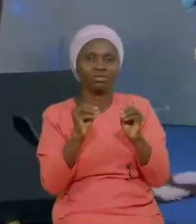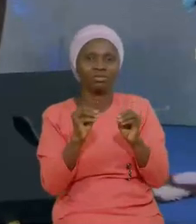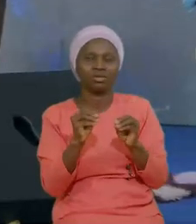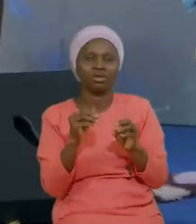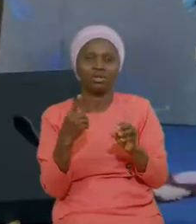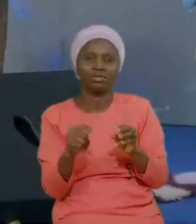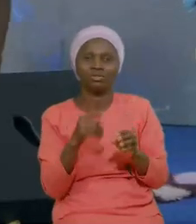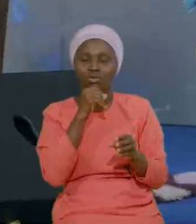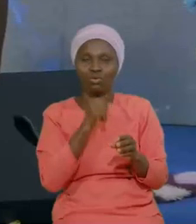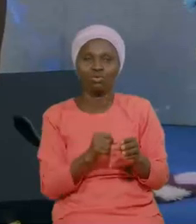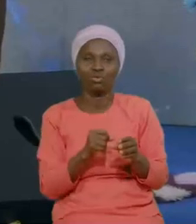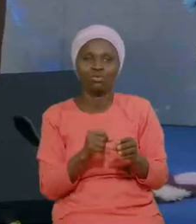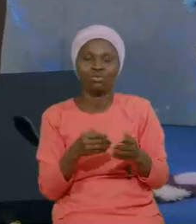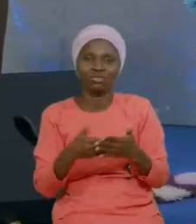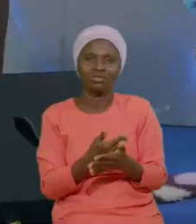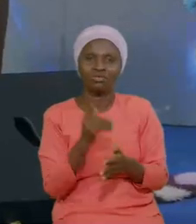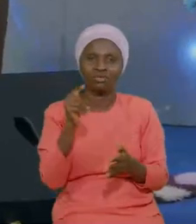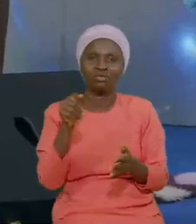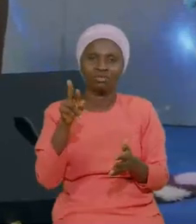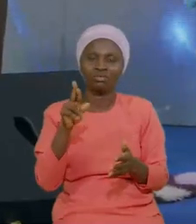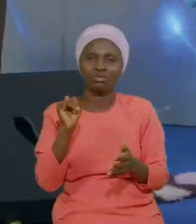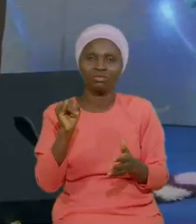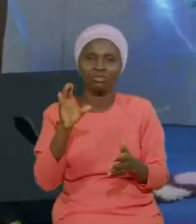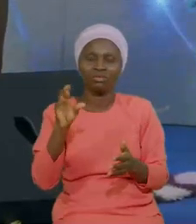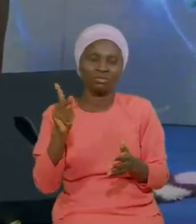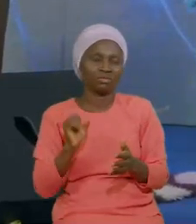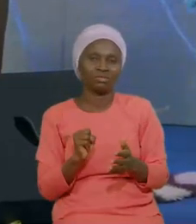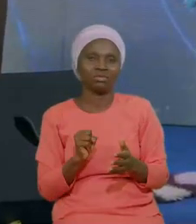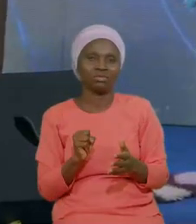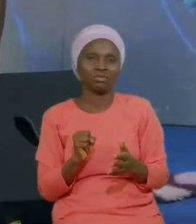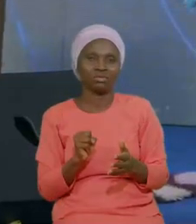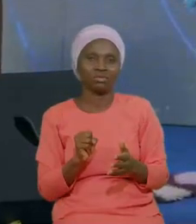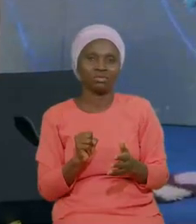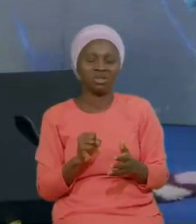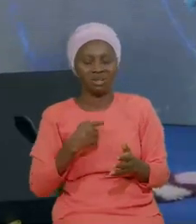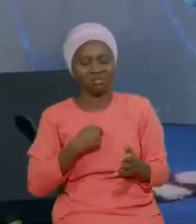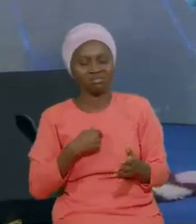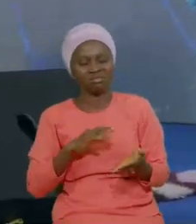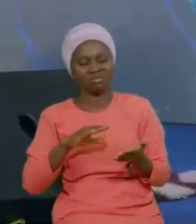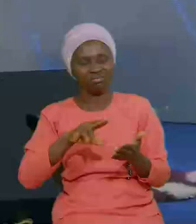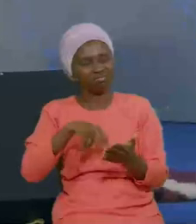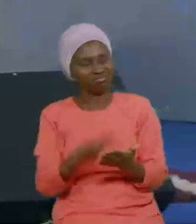Et l'ancien créatif dit, tu ne peux pas enseigner au chien une nouvelle technique.